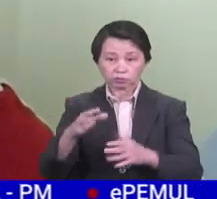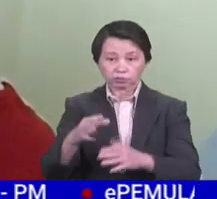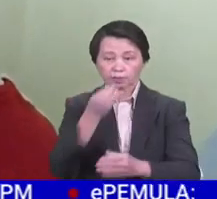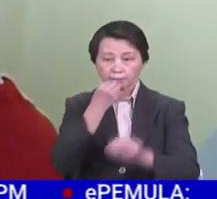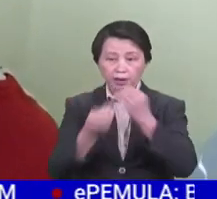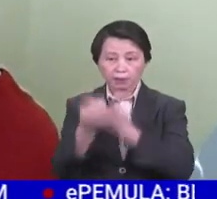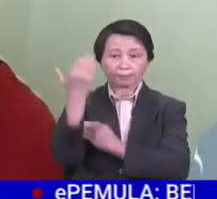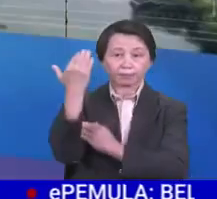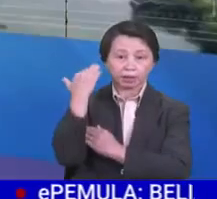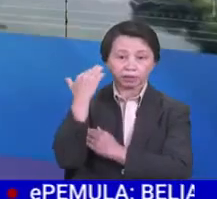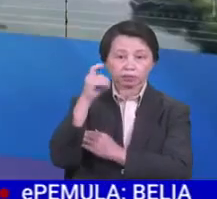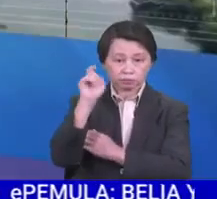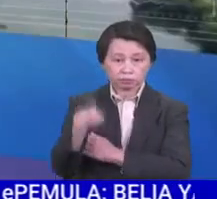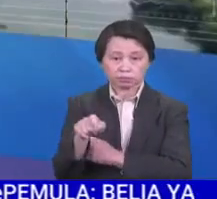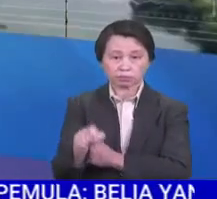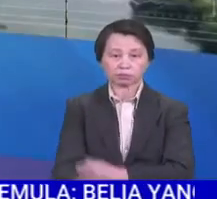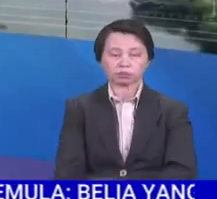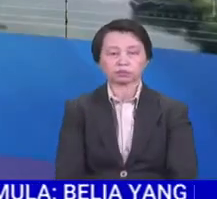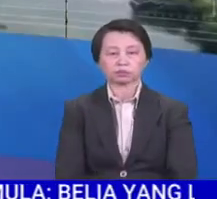sahur